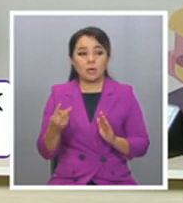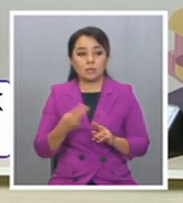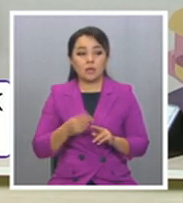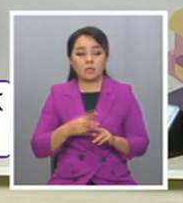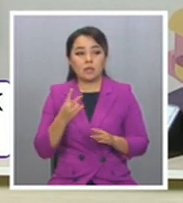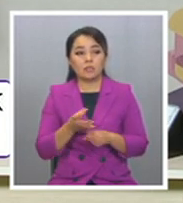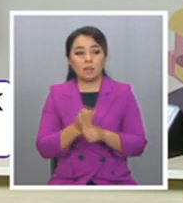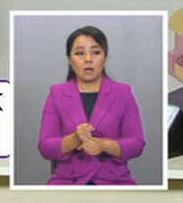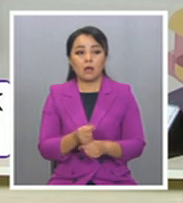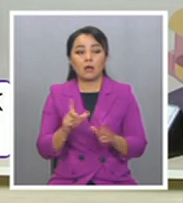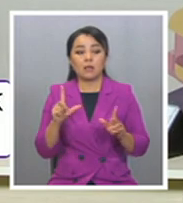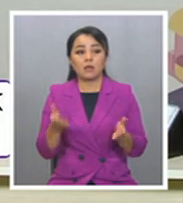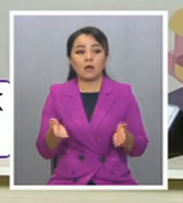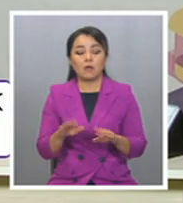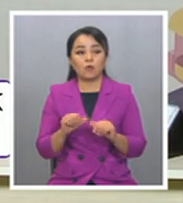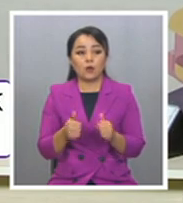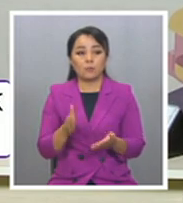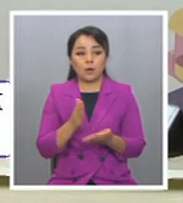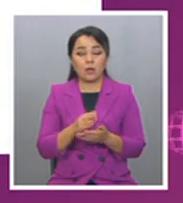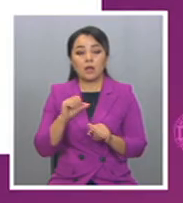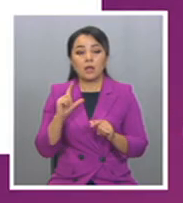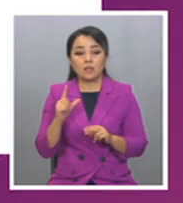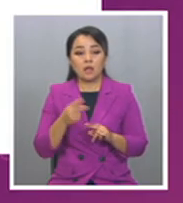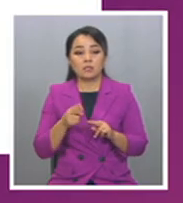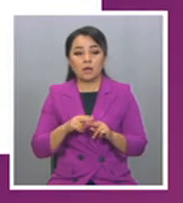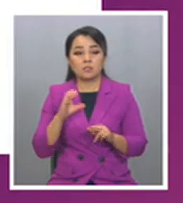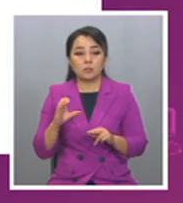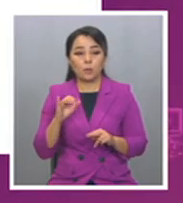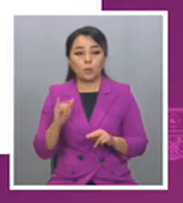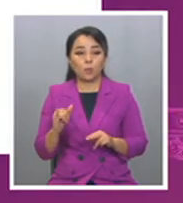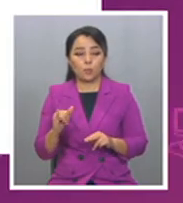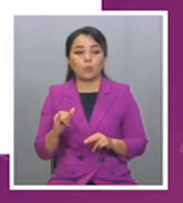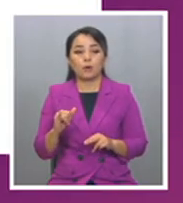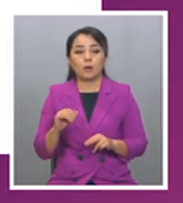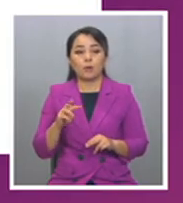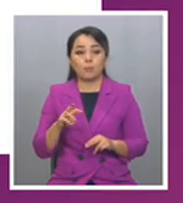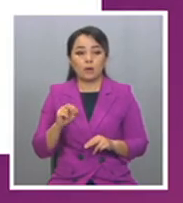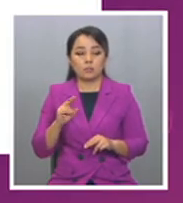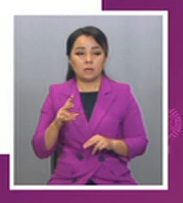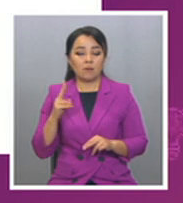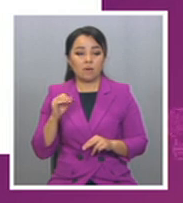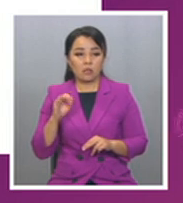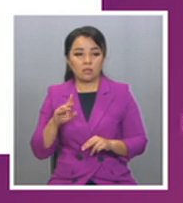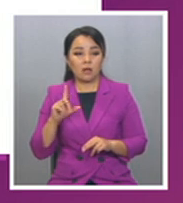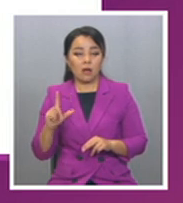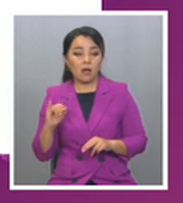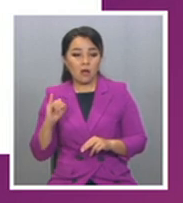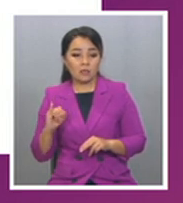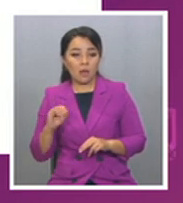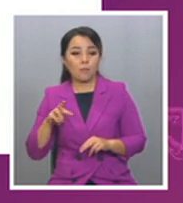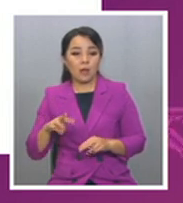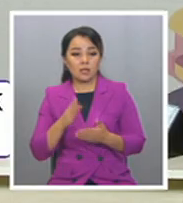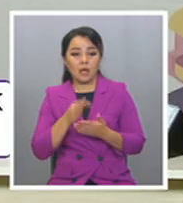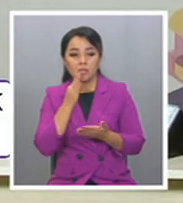өшеден l-дің формуласын шығарамыз. L-дің формуласы с у макс квадрат бөлінген i максқа тең болады. Енді осы